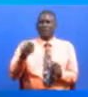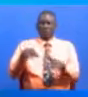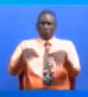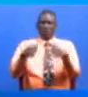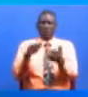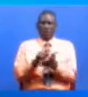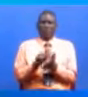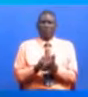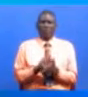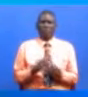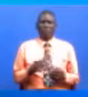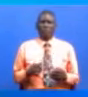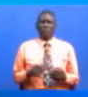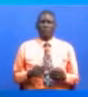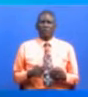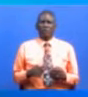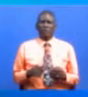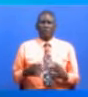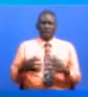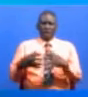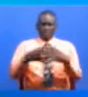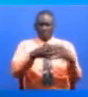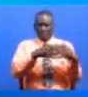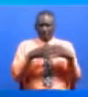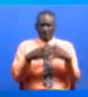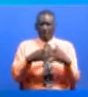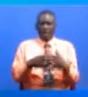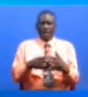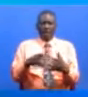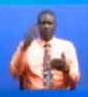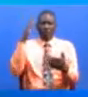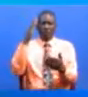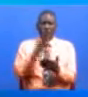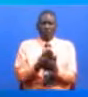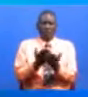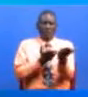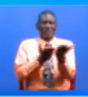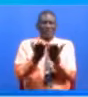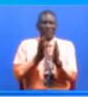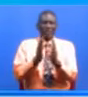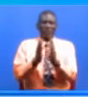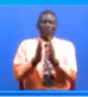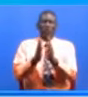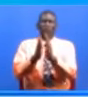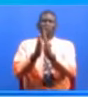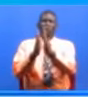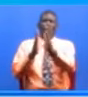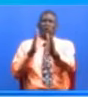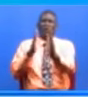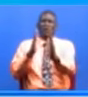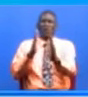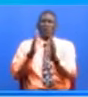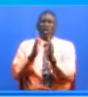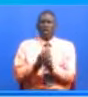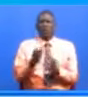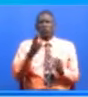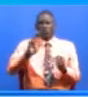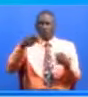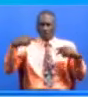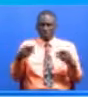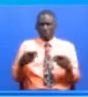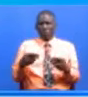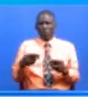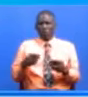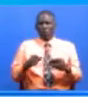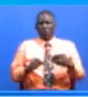hazina ya mkan imea huduma za maasi ya crown na wakya wawi kuwa